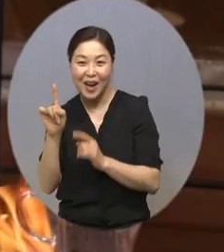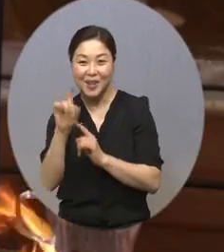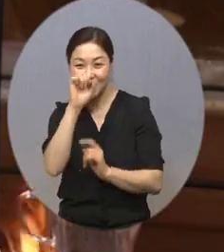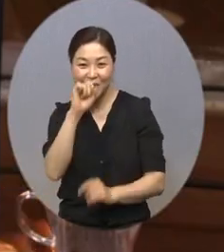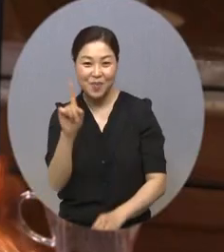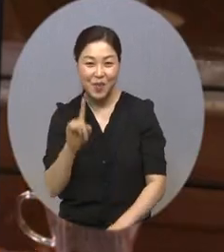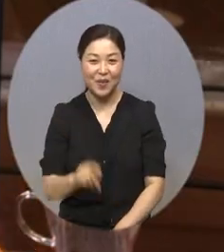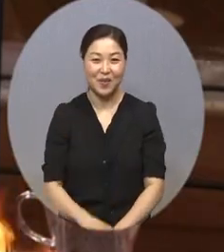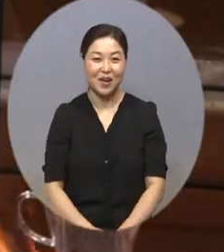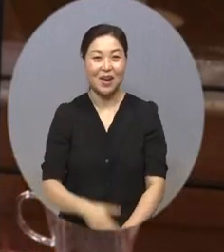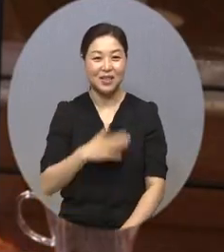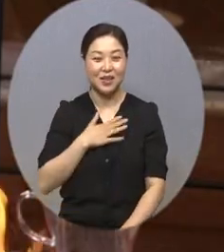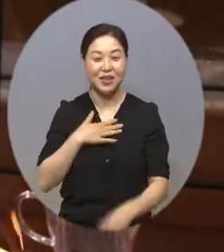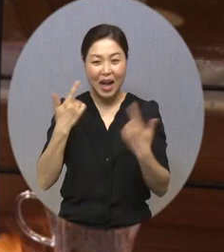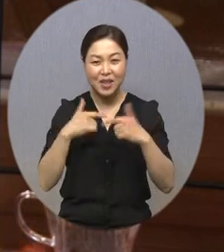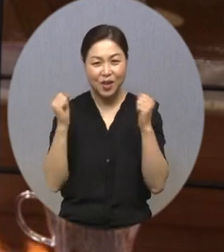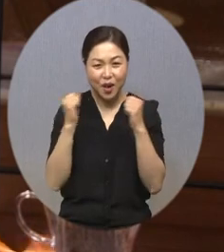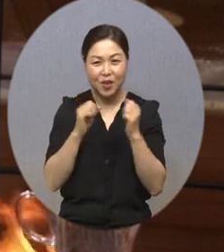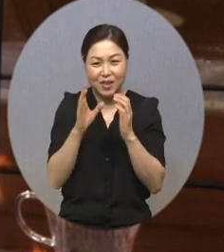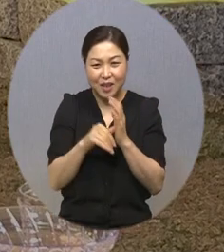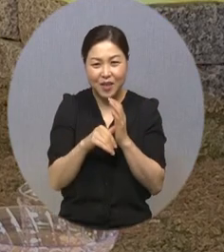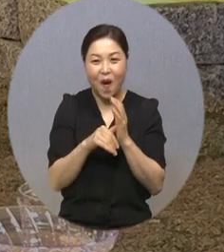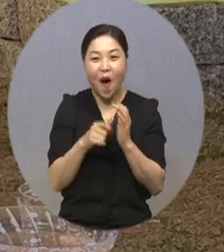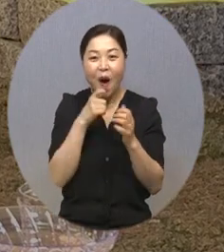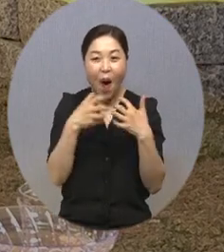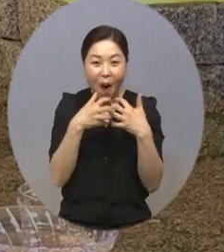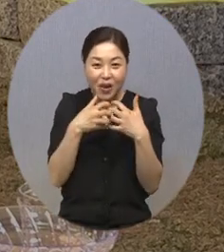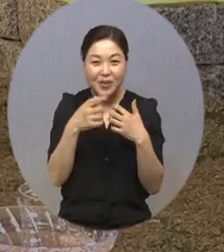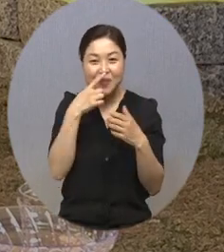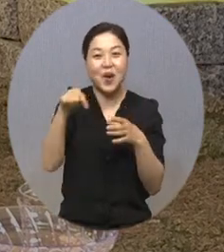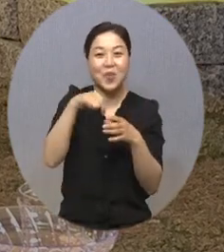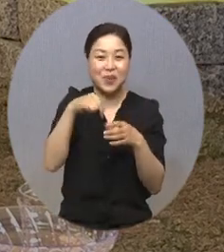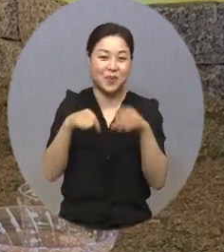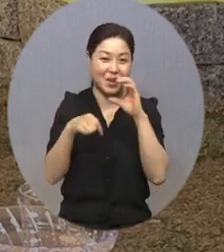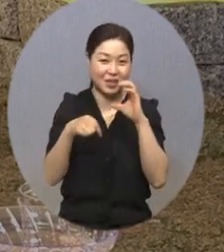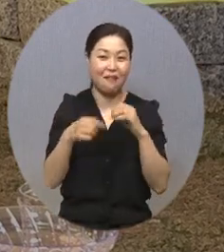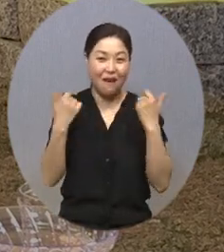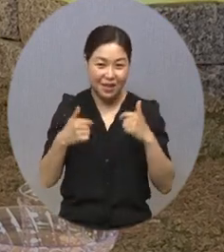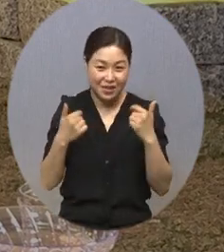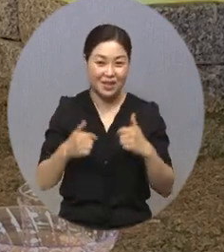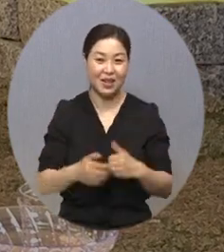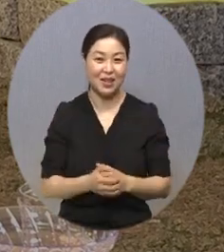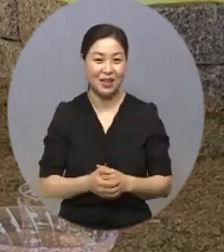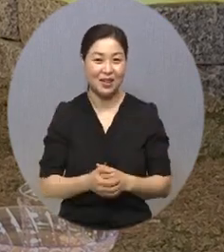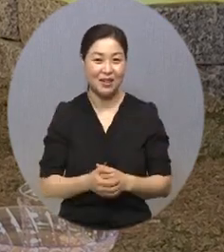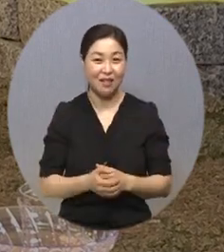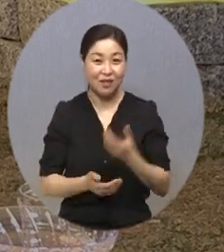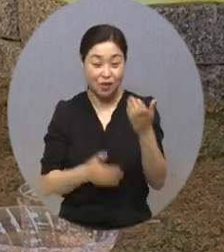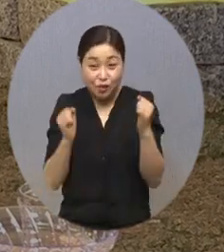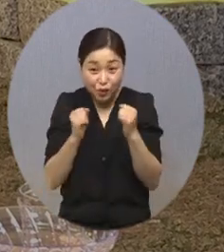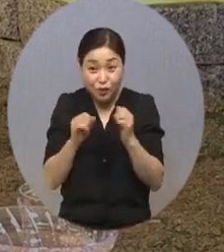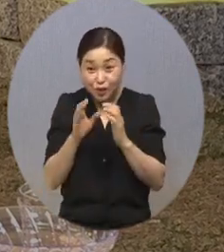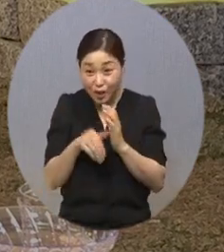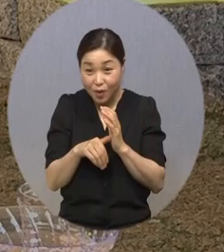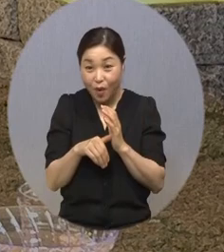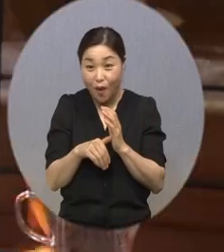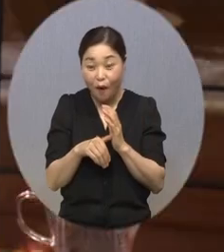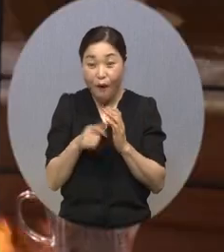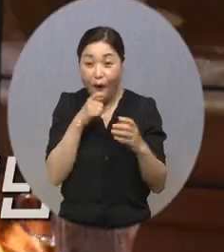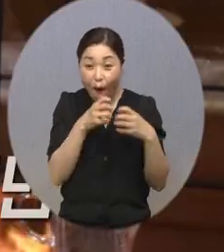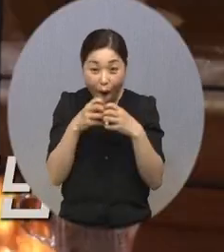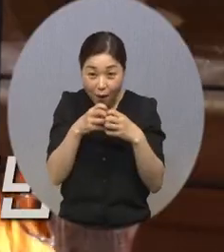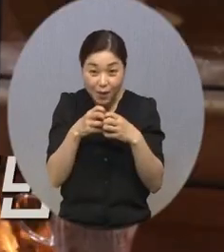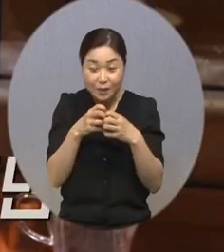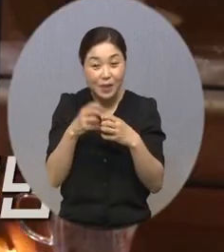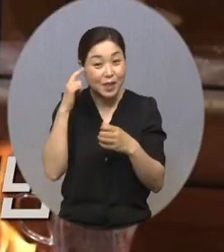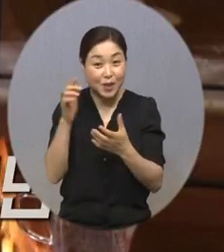제가 겨울 때도 항상 다하고 거야 진력이 되기 춤 대 중요한 상황에서 아마 혈액을 들어가야 제가